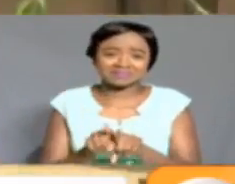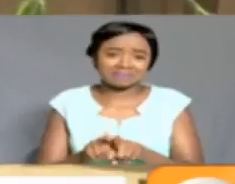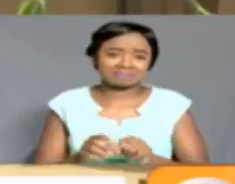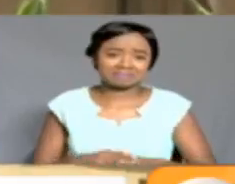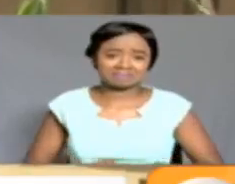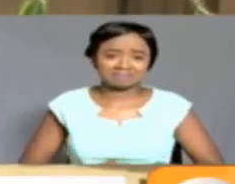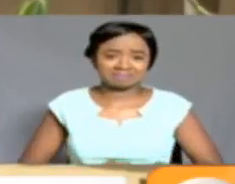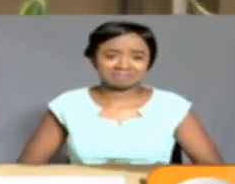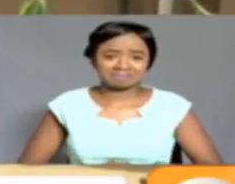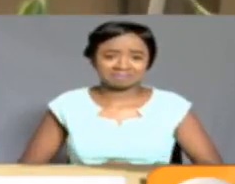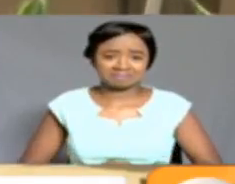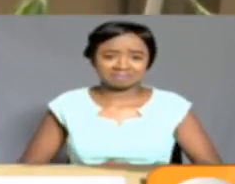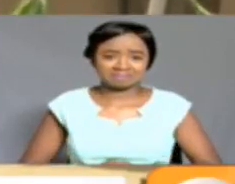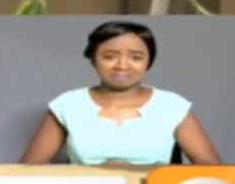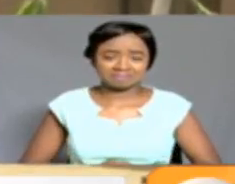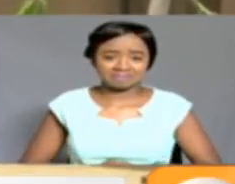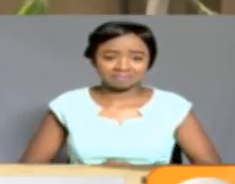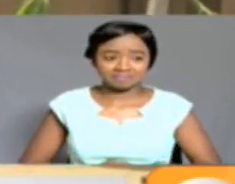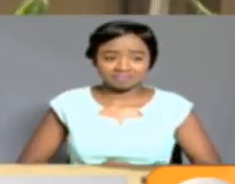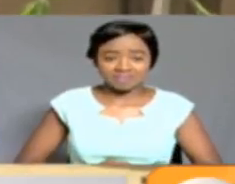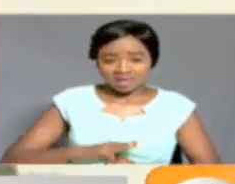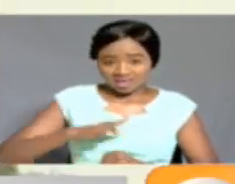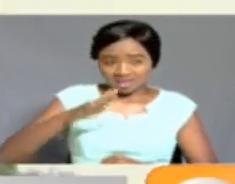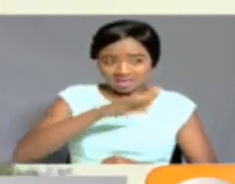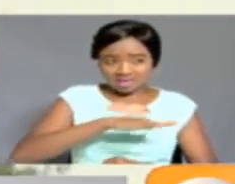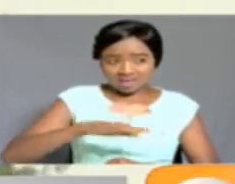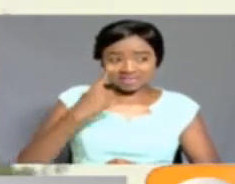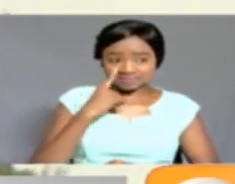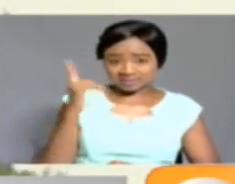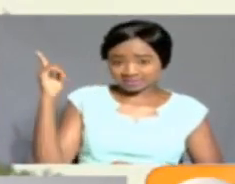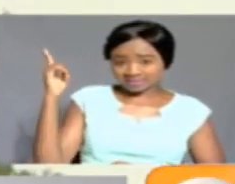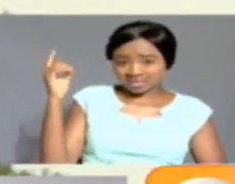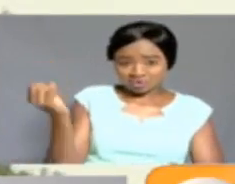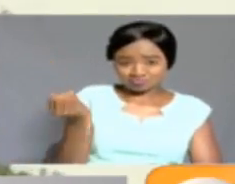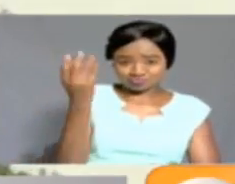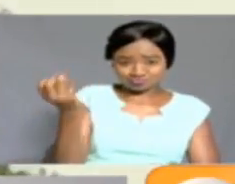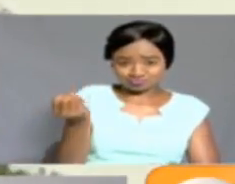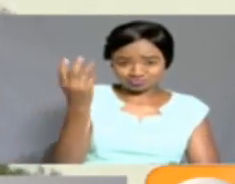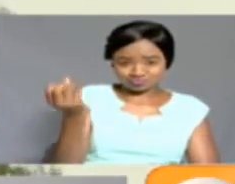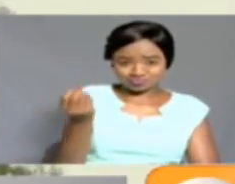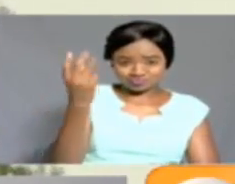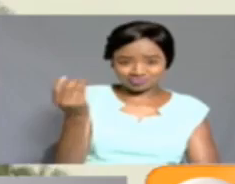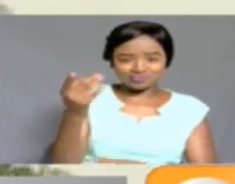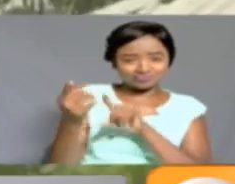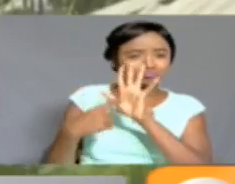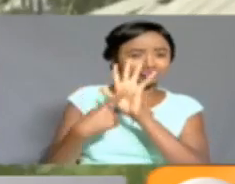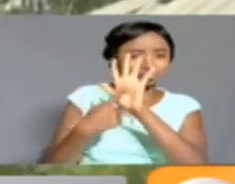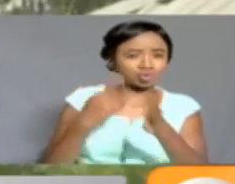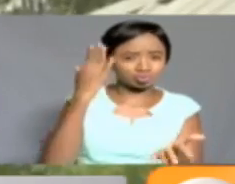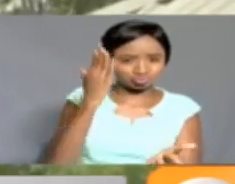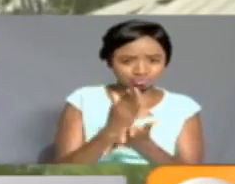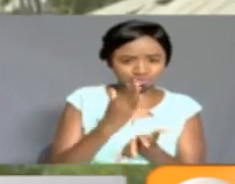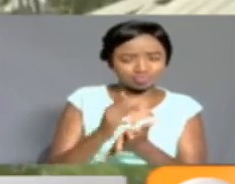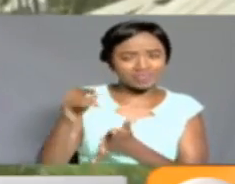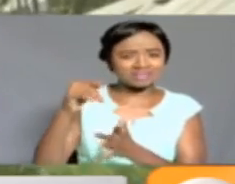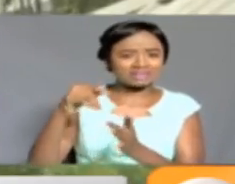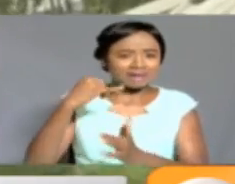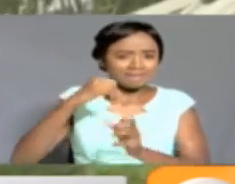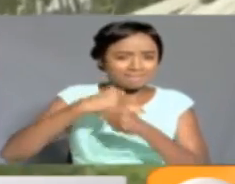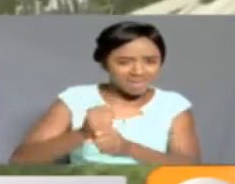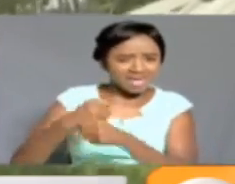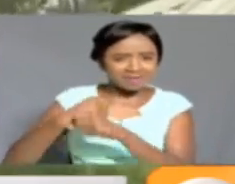mapema. Viungani mweneo hili, moshi unaofuka kutoka kiwanda cha Kibos unaashiria kuwa shughuli ya kutengeneza